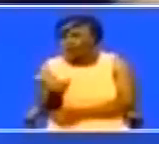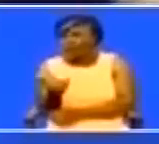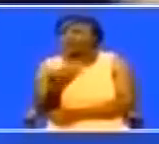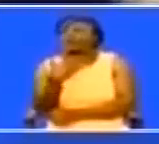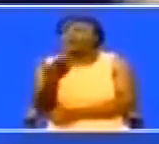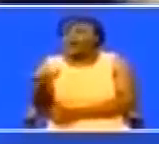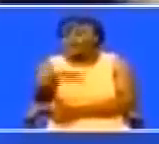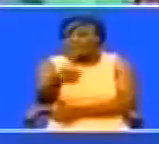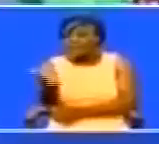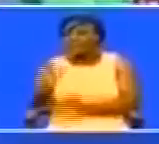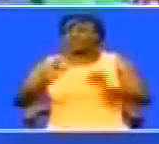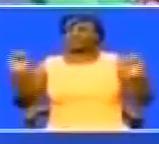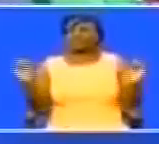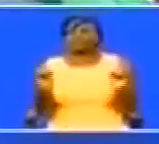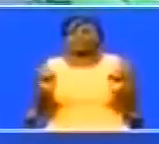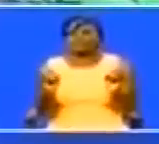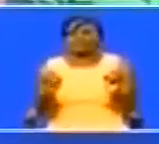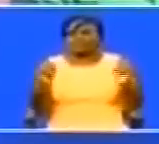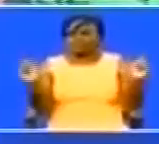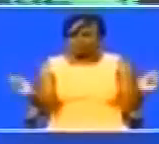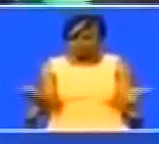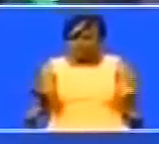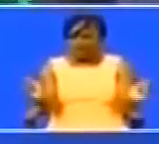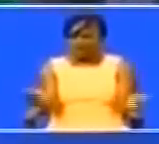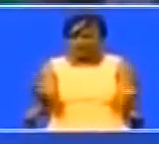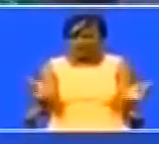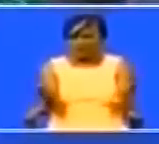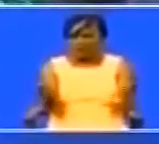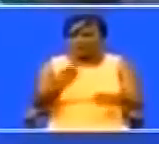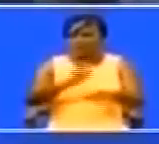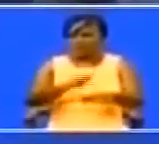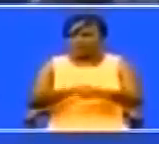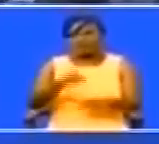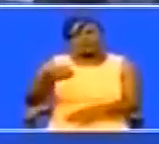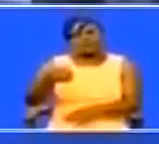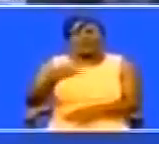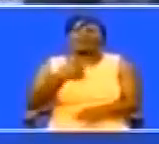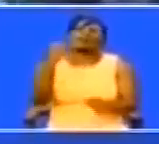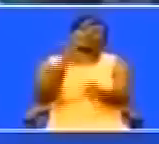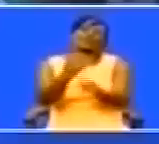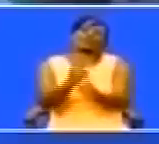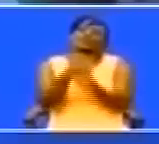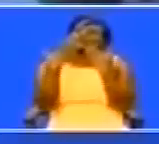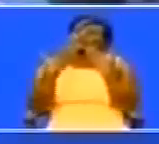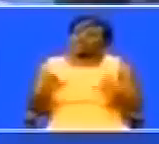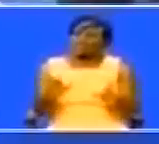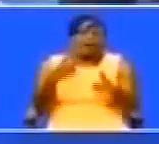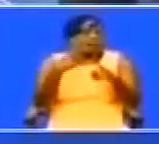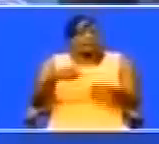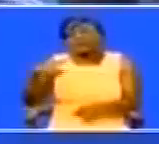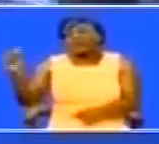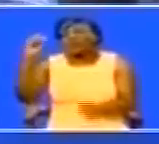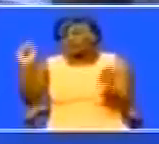wataki eneo la Mshomoroni. Kama mganga angelikuwa ni kweli watibu sote, ingekuwa sasa tuhangaiki, tuna makazi. Kila mtu angelikuwa na kwa